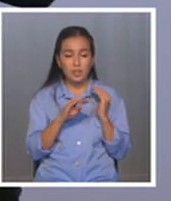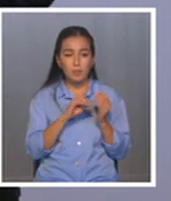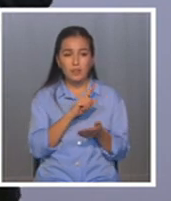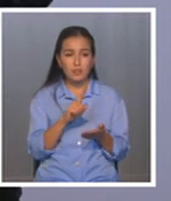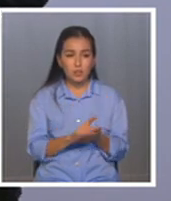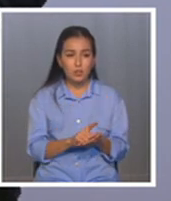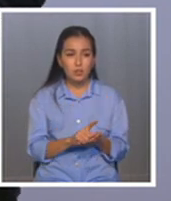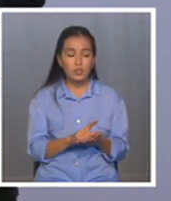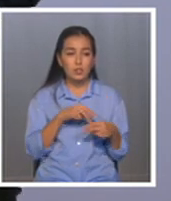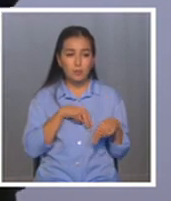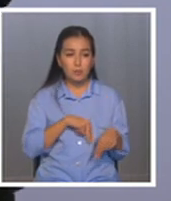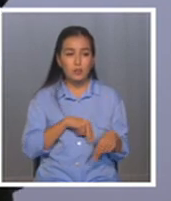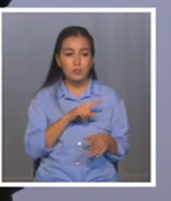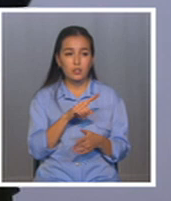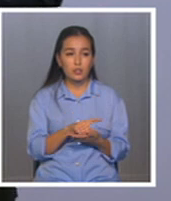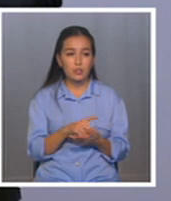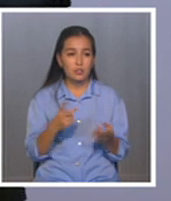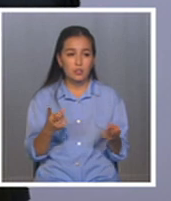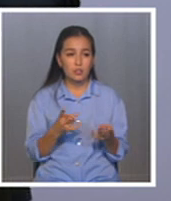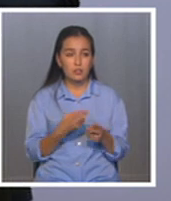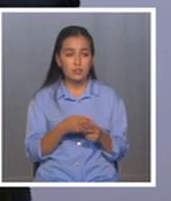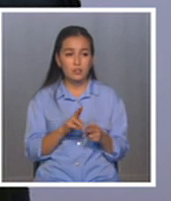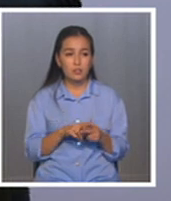түрде еңбек етуі қарастырылды.